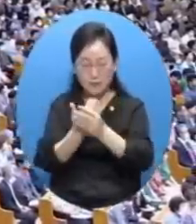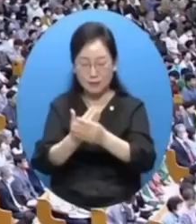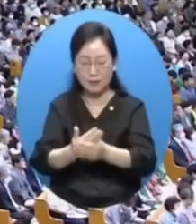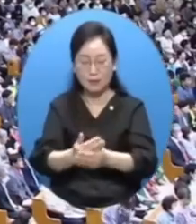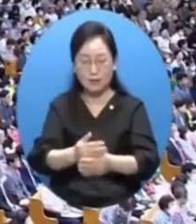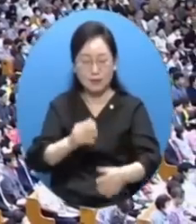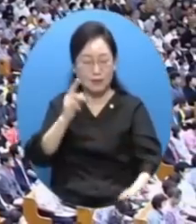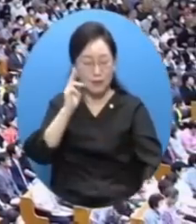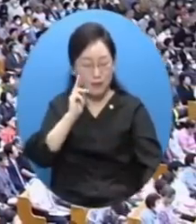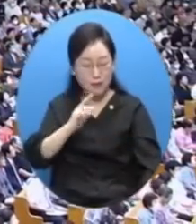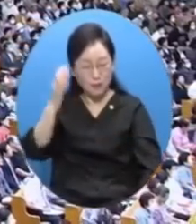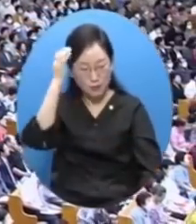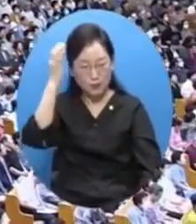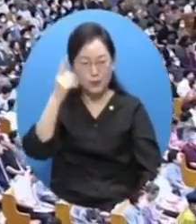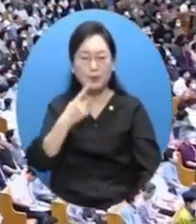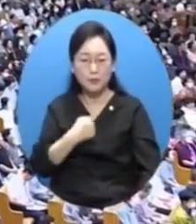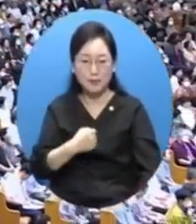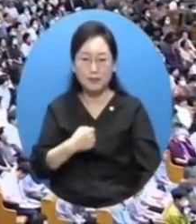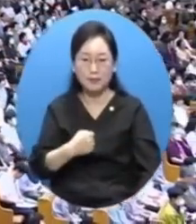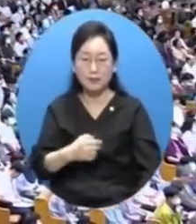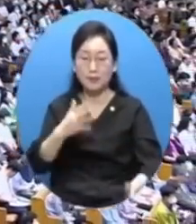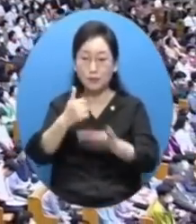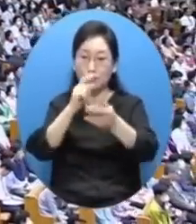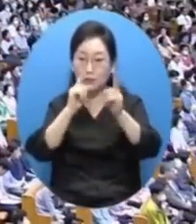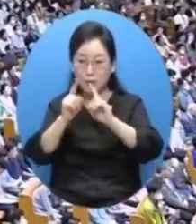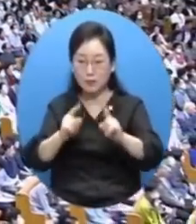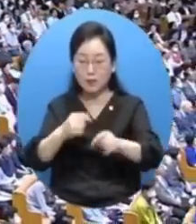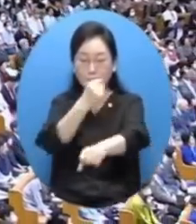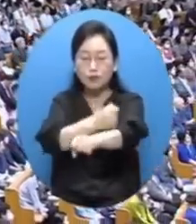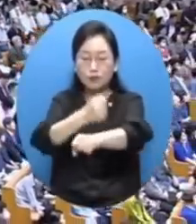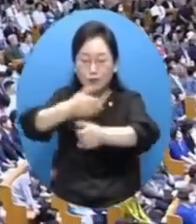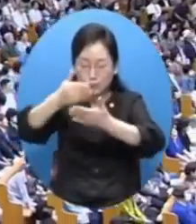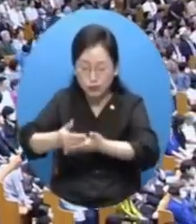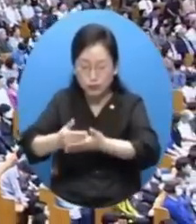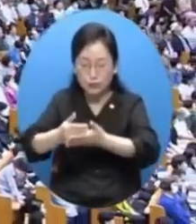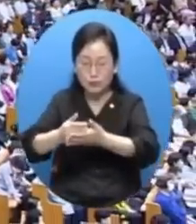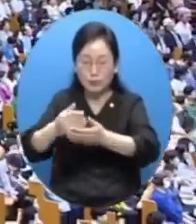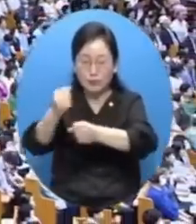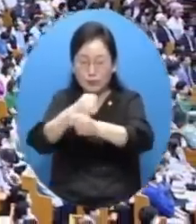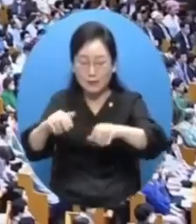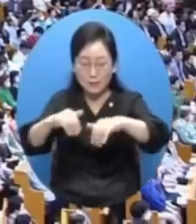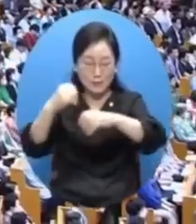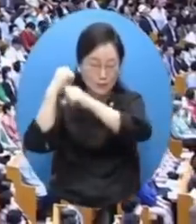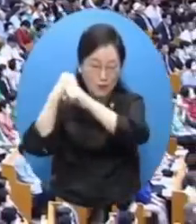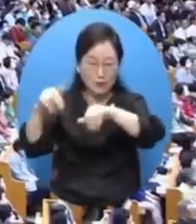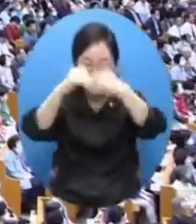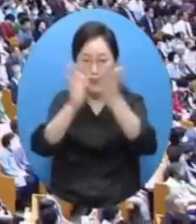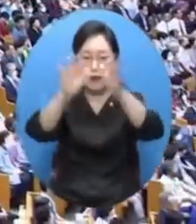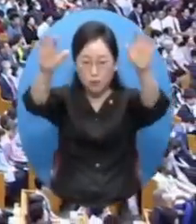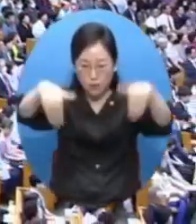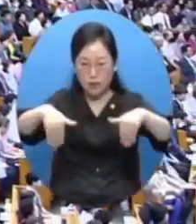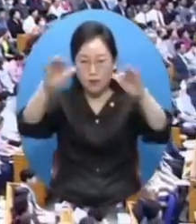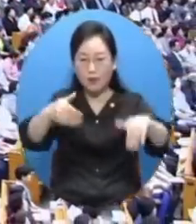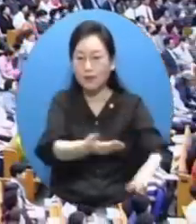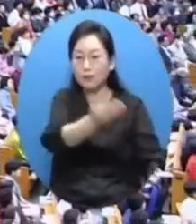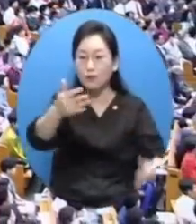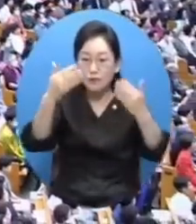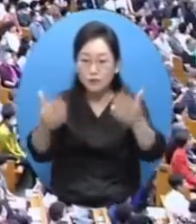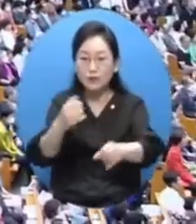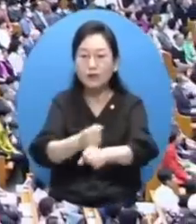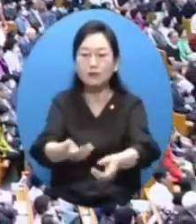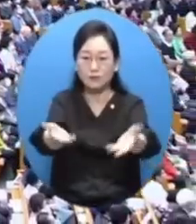고통의 시간을 보냈습니다. 주님 말씀하십니다. 수고하고 무거운 자들아 다 내게로 와라, 다 내게로 오라. 내가 너희를 쉬게